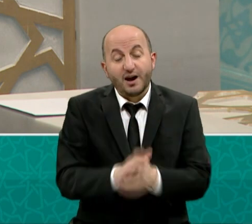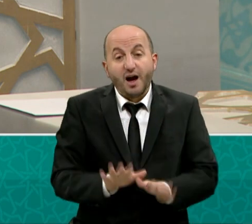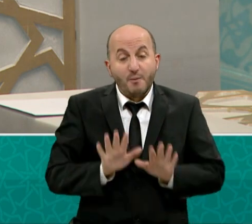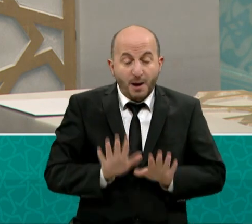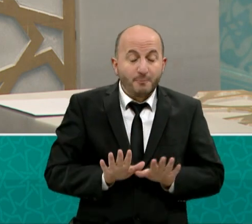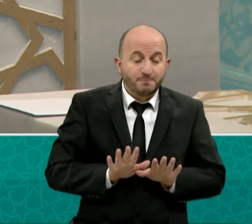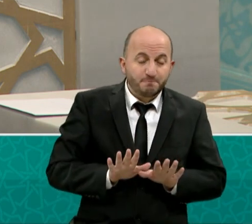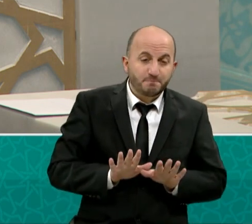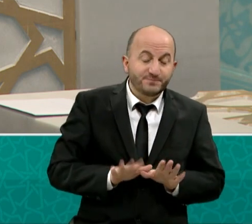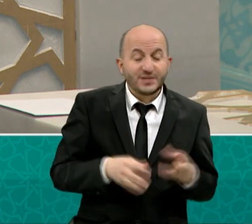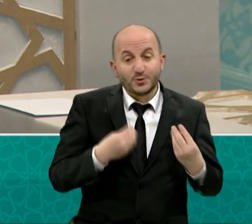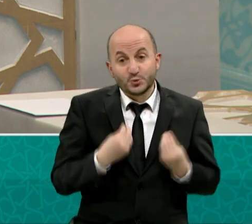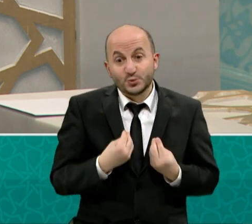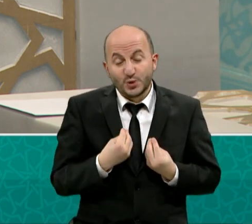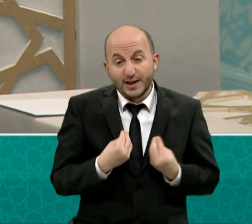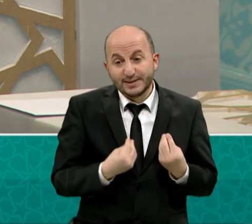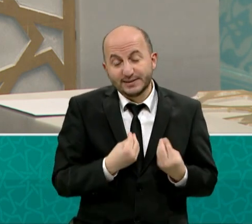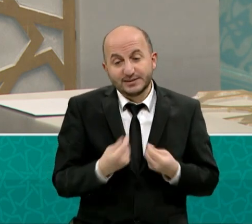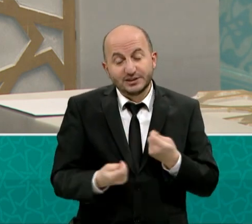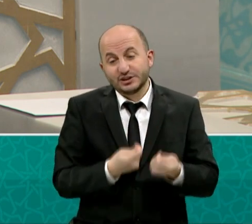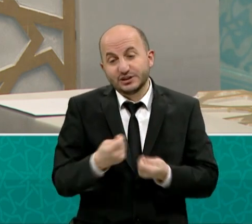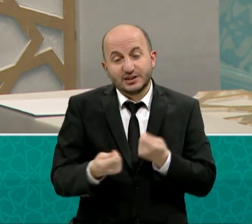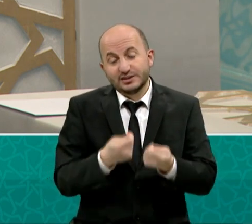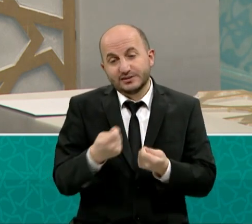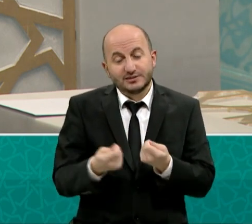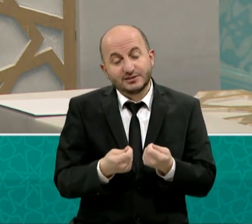bu güzelliklerin, yapılan